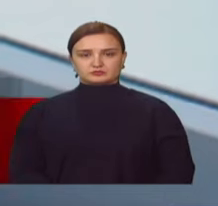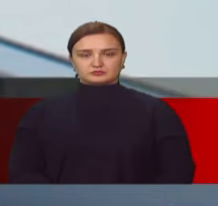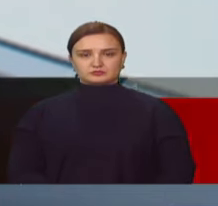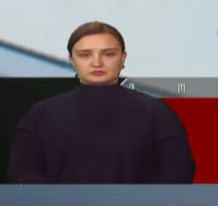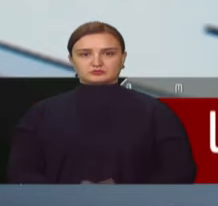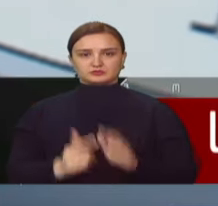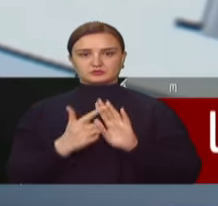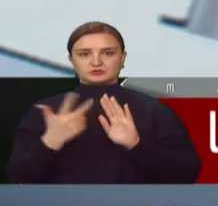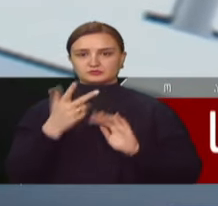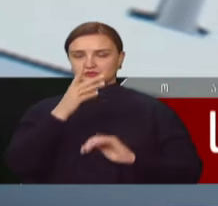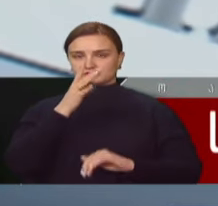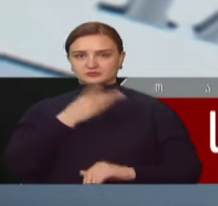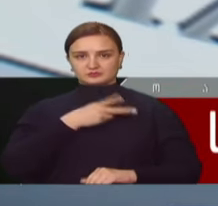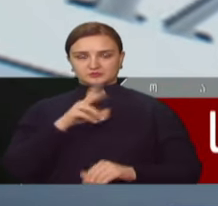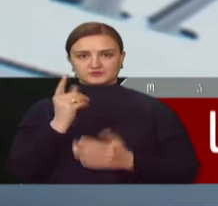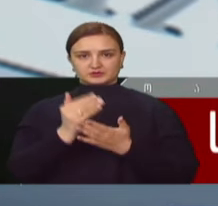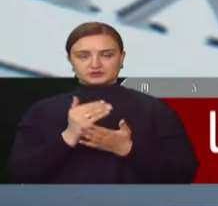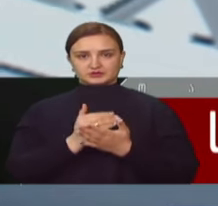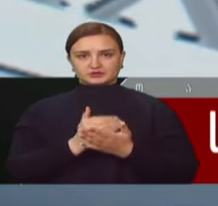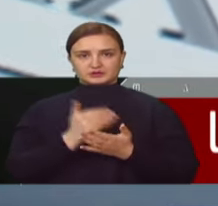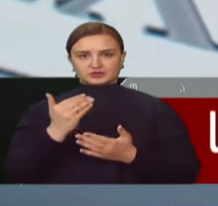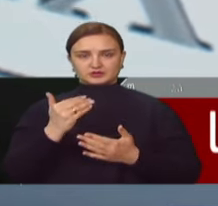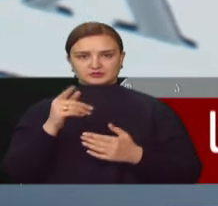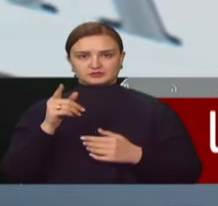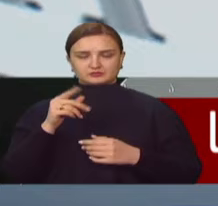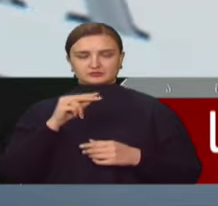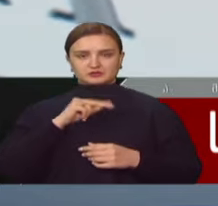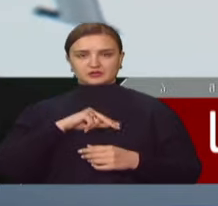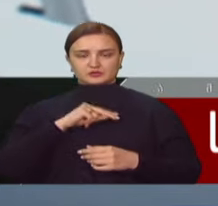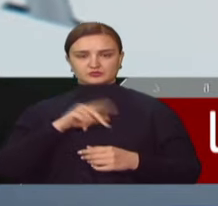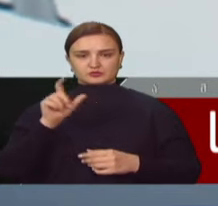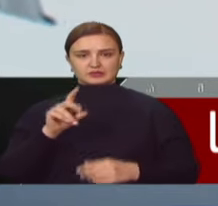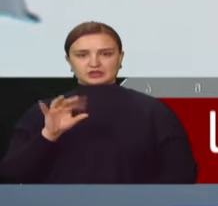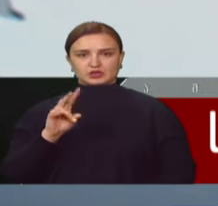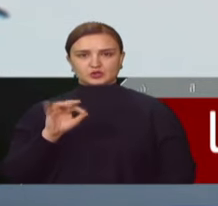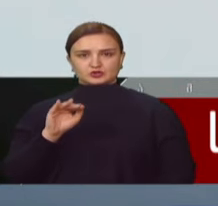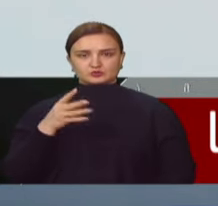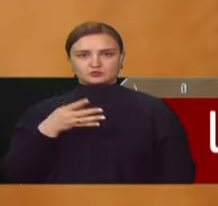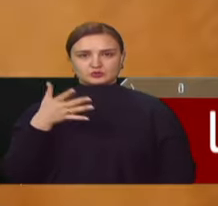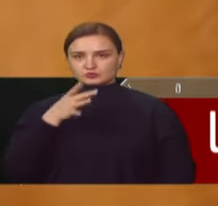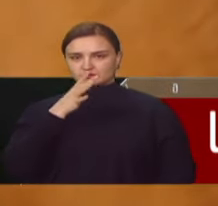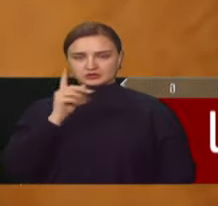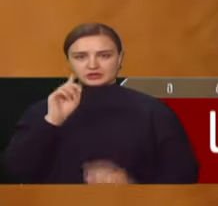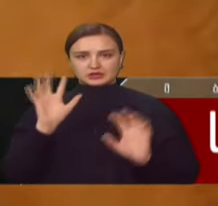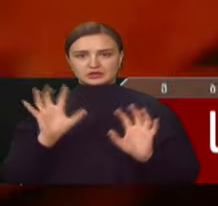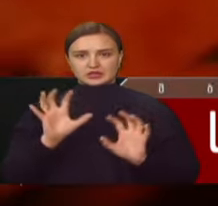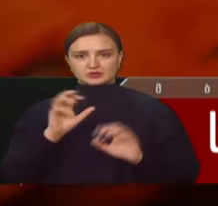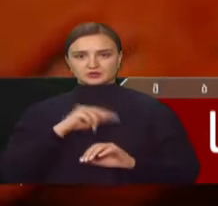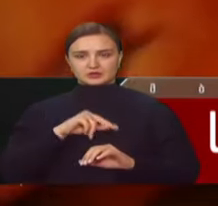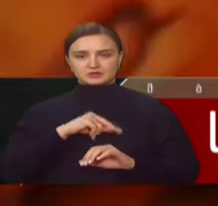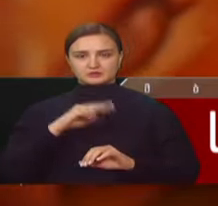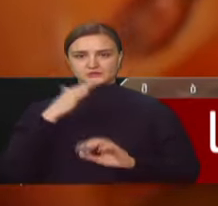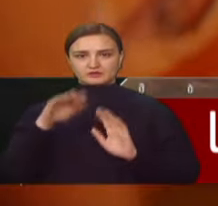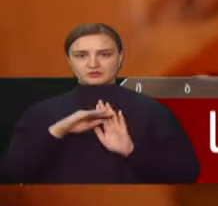77 წლის ასაკში გარდაიცვალა საზოგადოებრივი მაუწყებლის ღვაწლმოსილი თანამშრომელი ნინო ჟღენტეგი, 45 წელი საქართველოს რადიოს თანამშრომელი, არაერთი